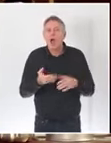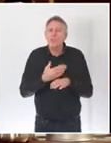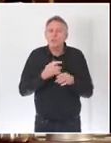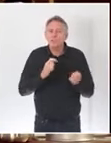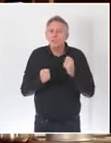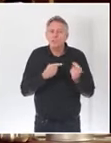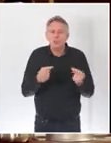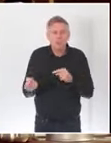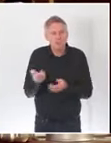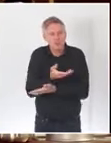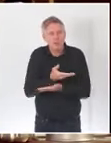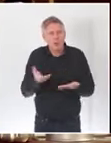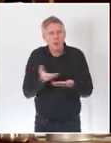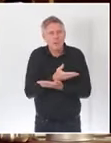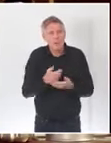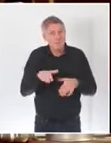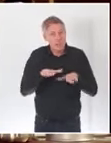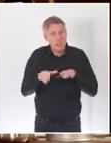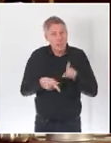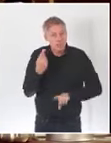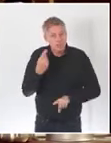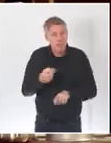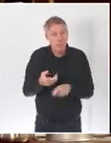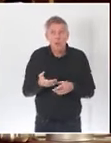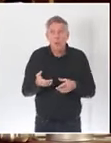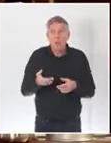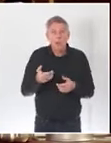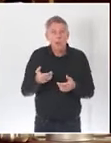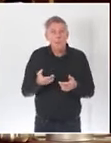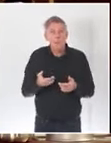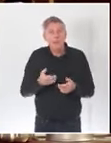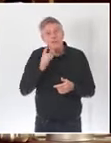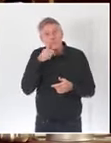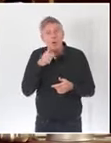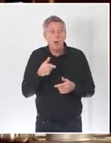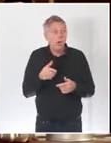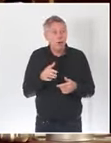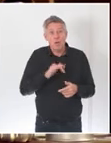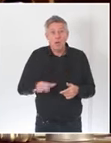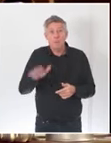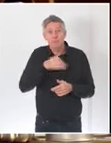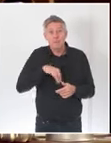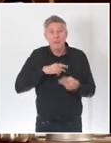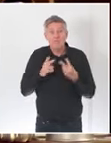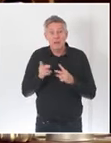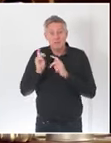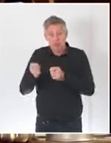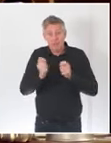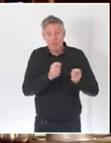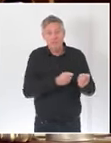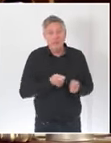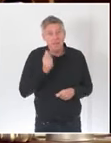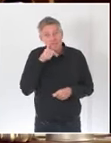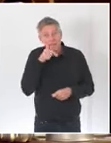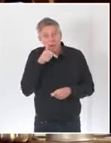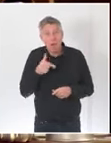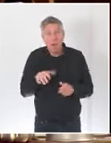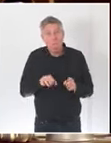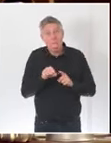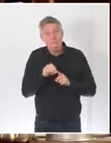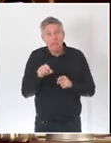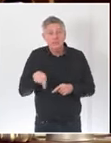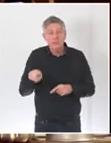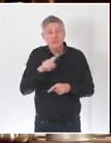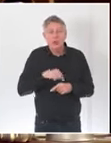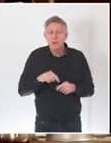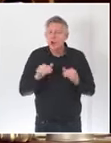préalable, et j'insiste parce que la méthode est importante, l'effort national par les collectivités territoriales. Celles-là même qui ont maintenu le cap